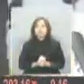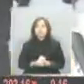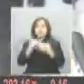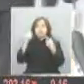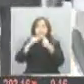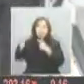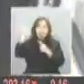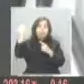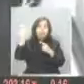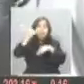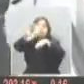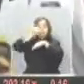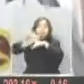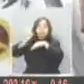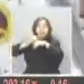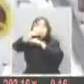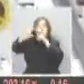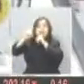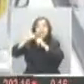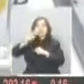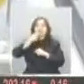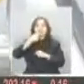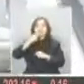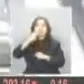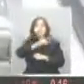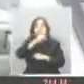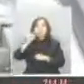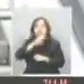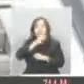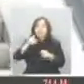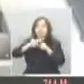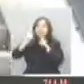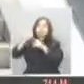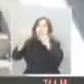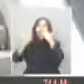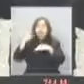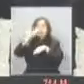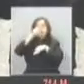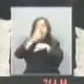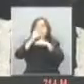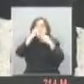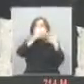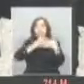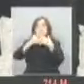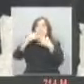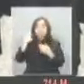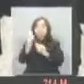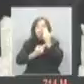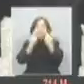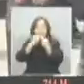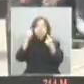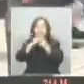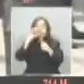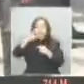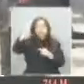อดีตผู้นำชาิต่ต่างเช่น Finnland Norway ไรันรวมทั้งนาย Jimmy Carter อดีตประทานณธบดีหรัศเดินทางเยินกรุเปรยงยางข